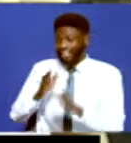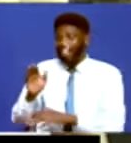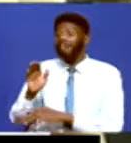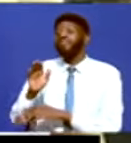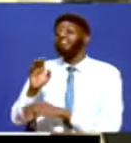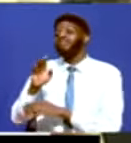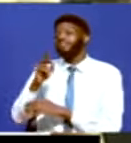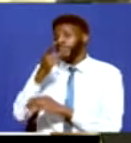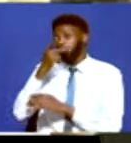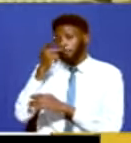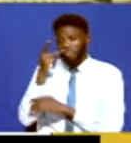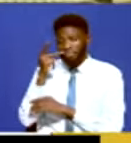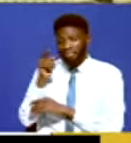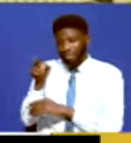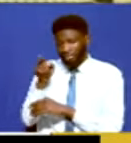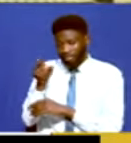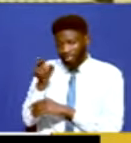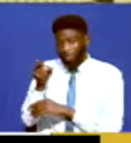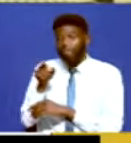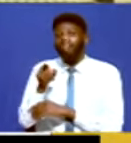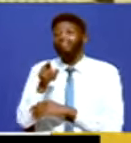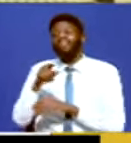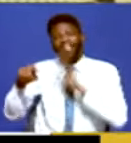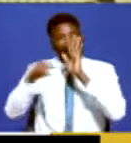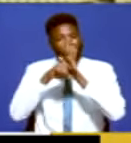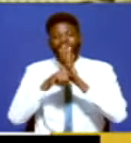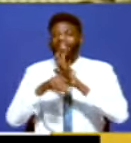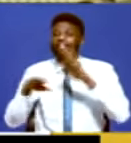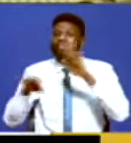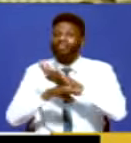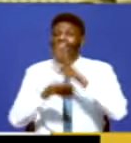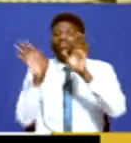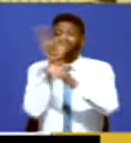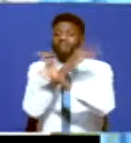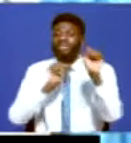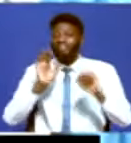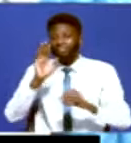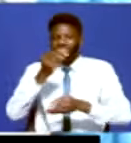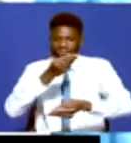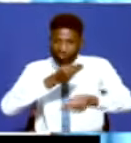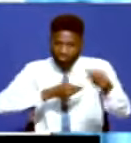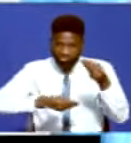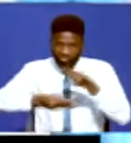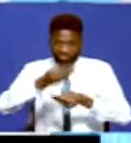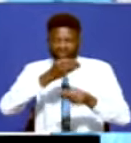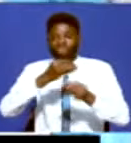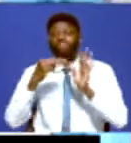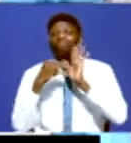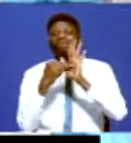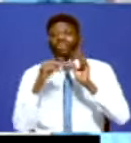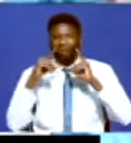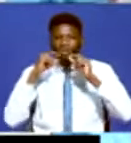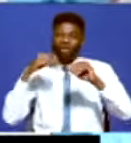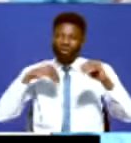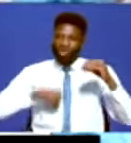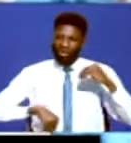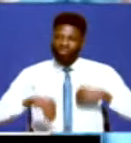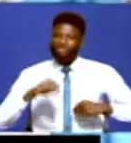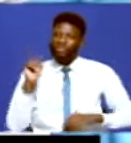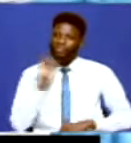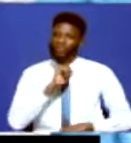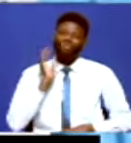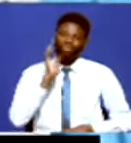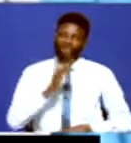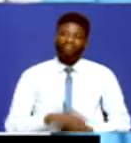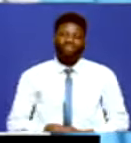naibu rais wa kumpa uwezo wa kiuchumi mwananchi, akisema mfumo huo utaleta ufisadi serikalini. Hatuwezi kukaa huku watu wapore akili